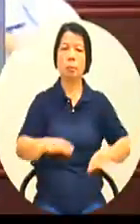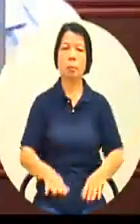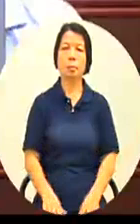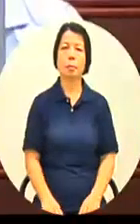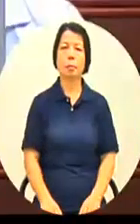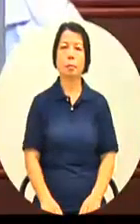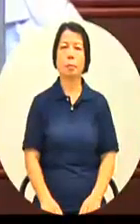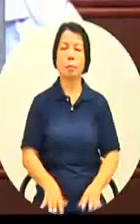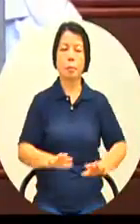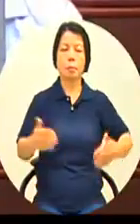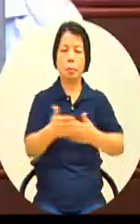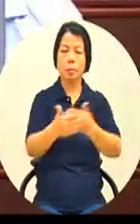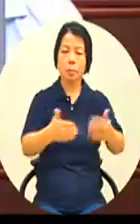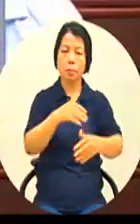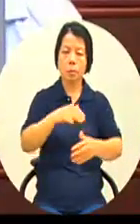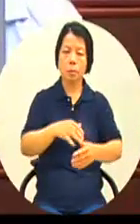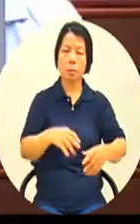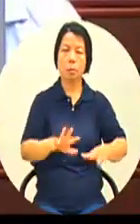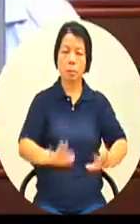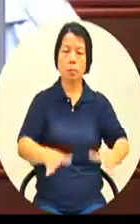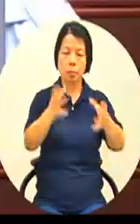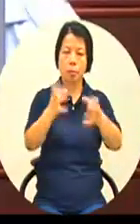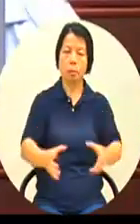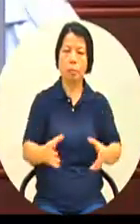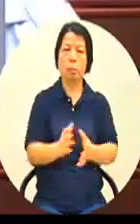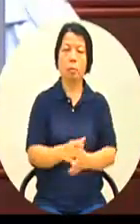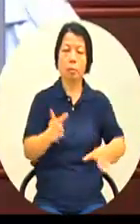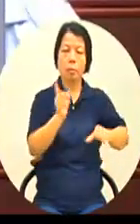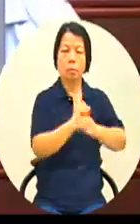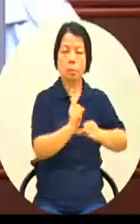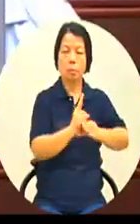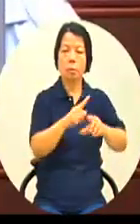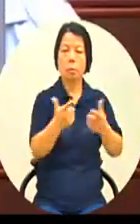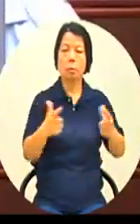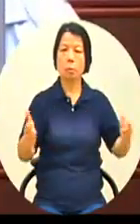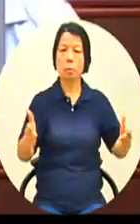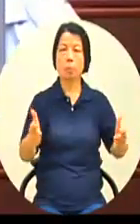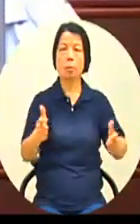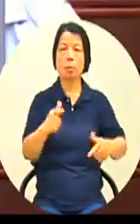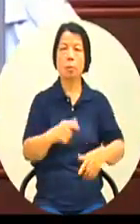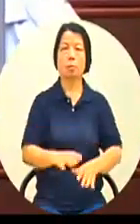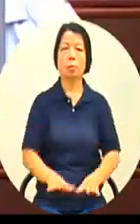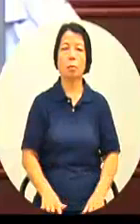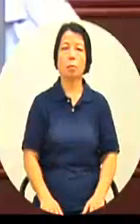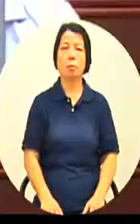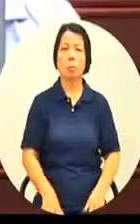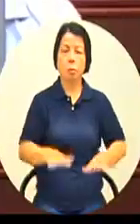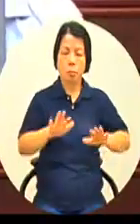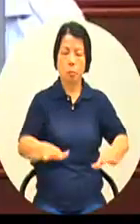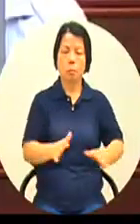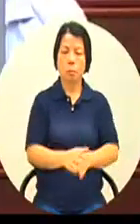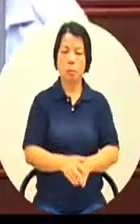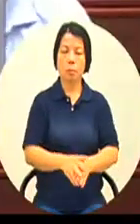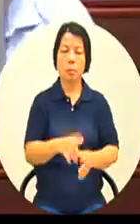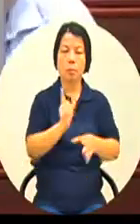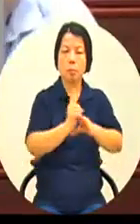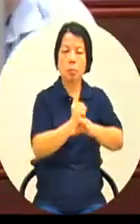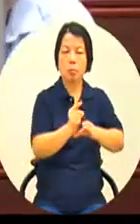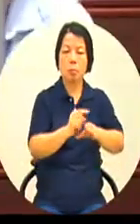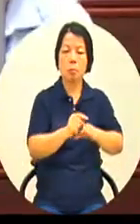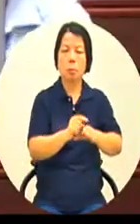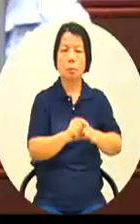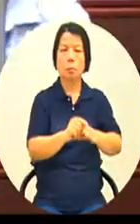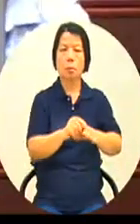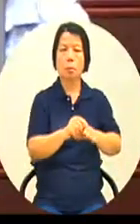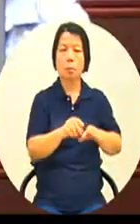卖交通部要塞的即个多元化计程车方案吼，伊是咱目前的计程车的车队甲咱原始